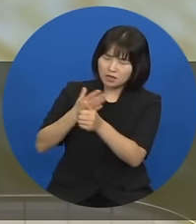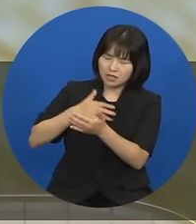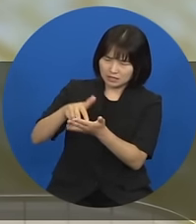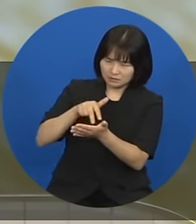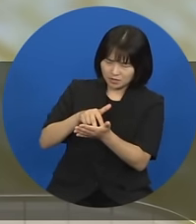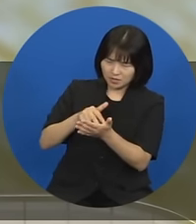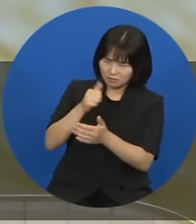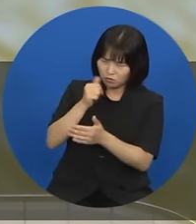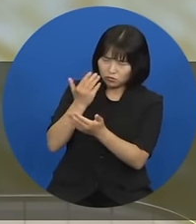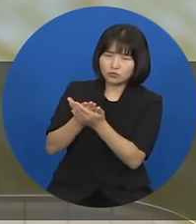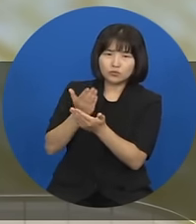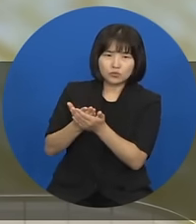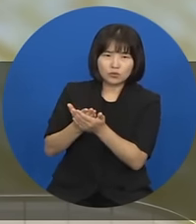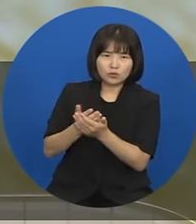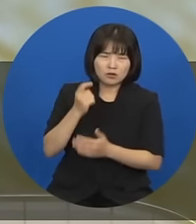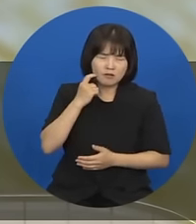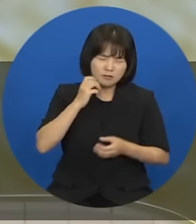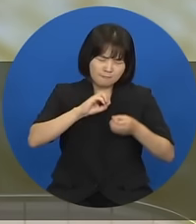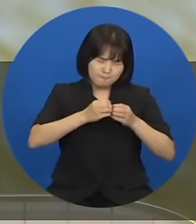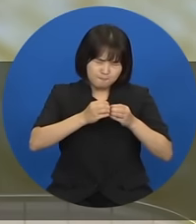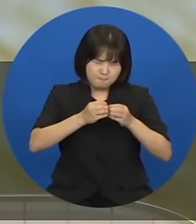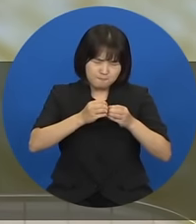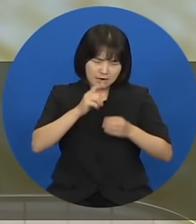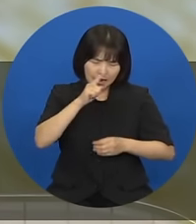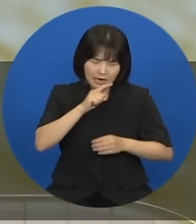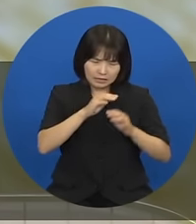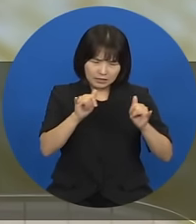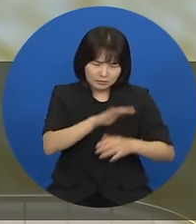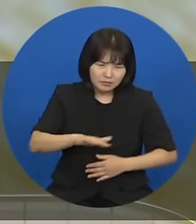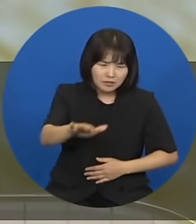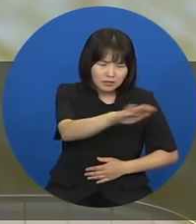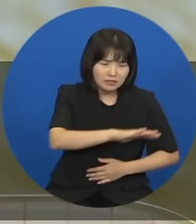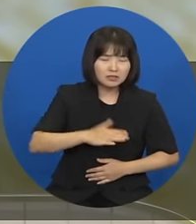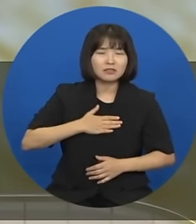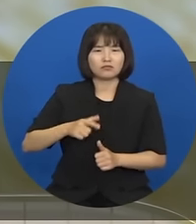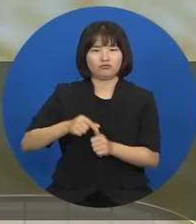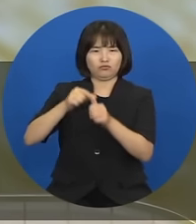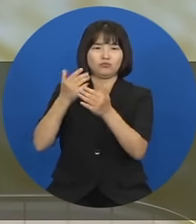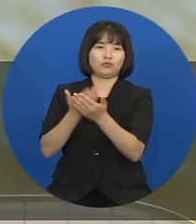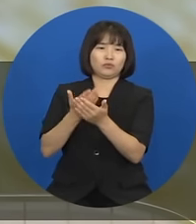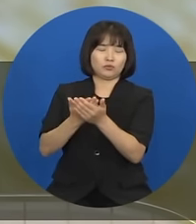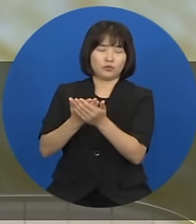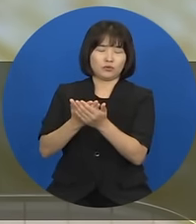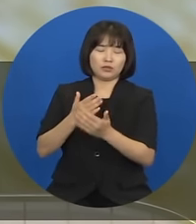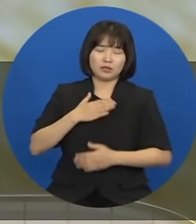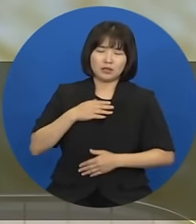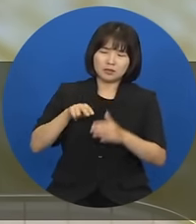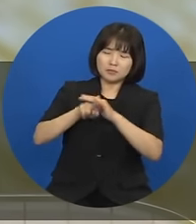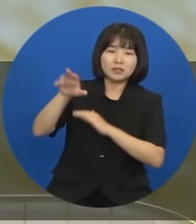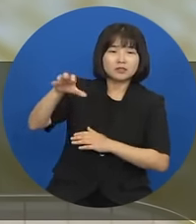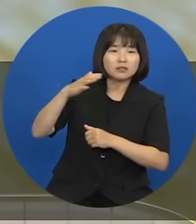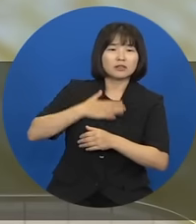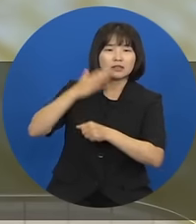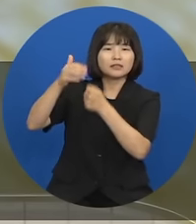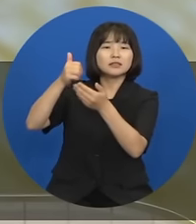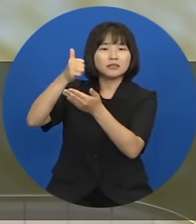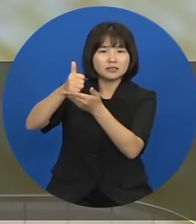주십시오. 거짓을 일삼는 저 악한 사람들에게서 나를 구해 주십시오. 나의 요새이신 나의